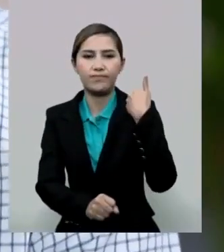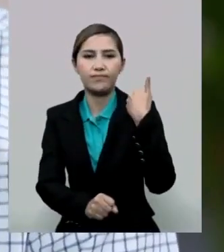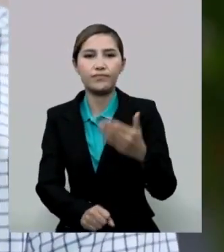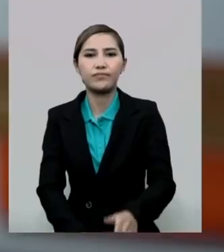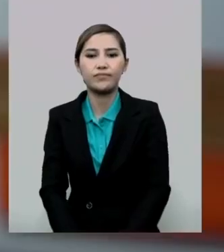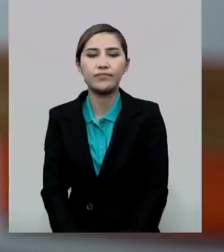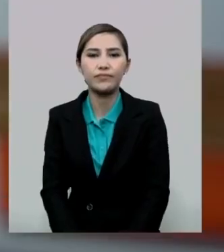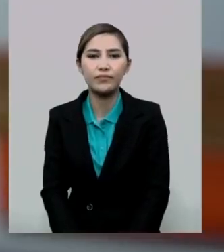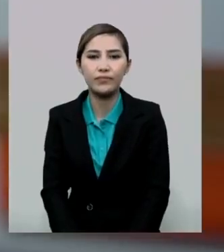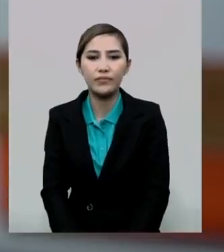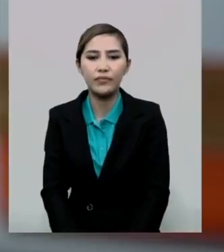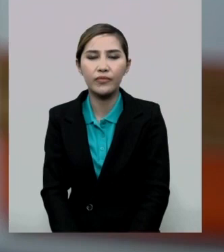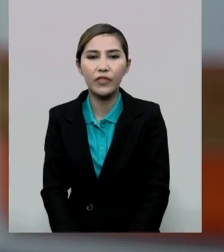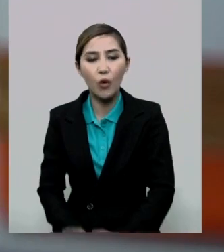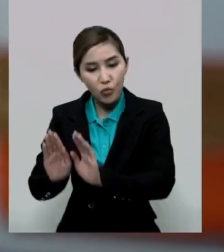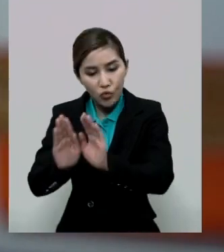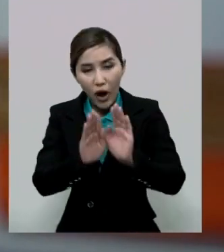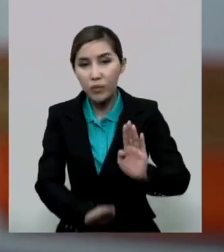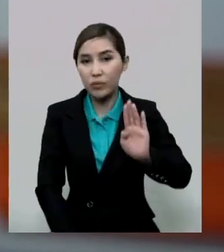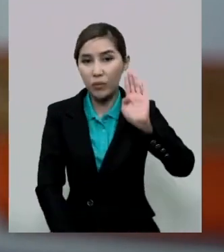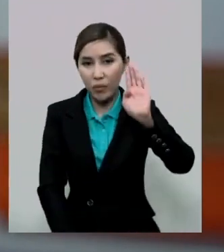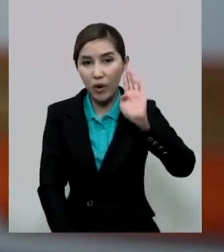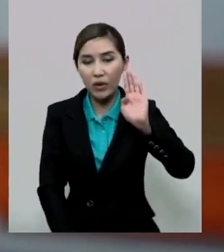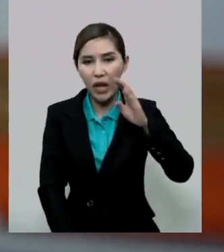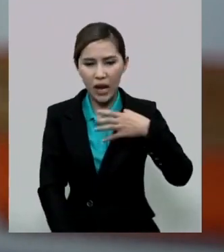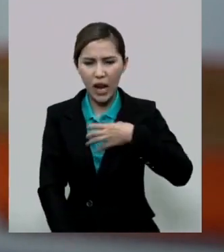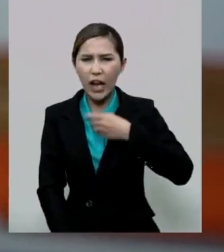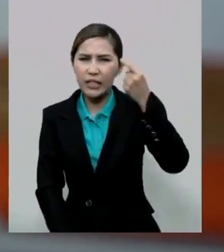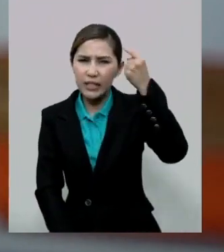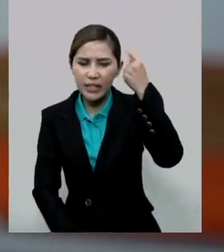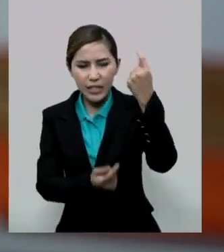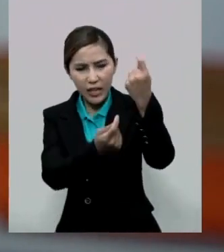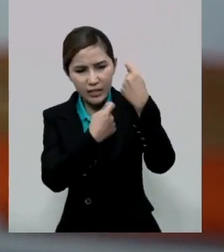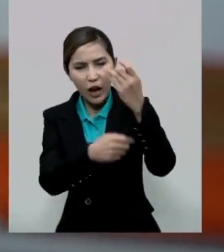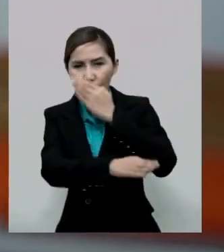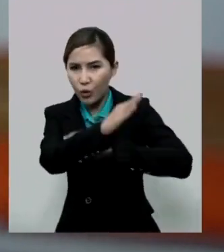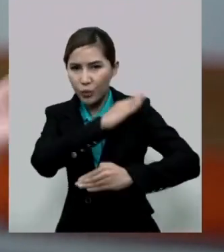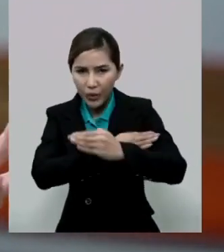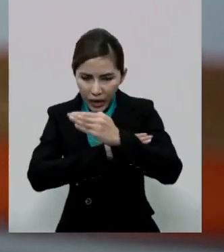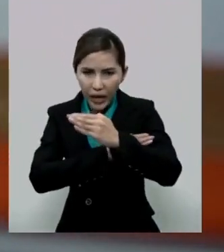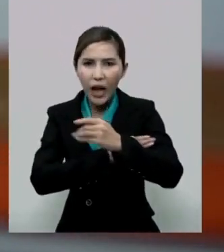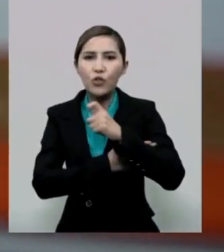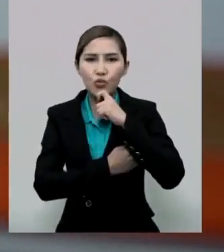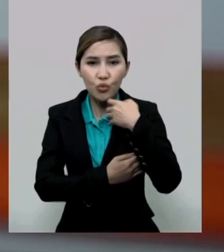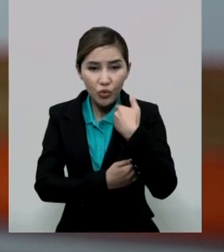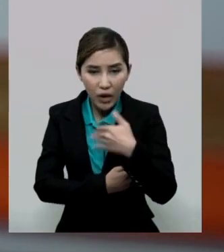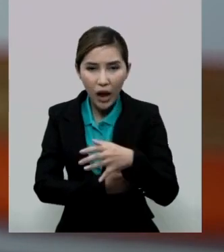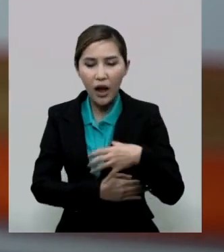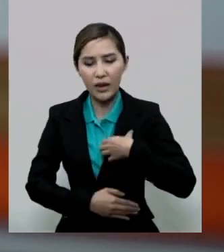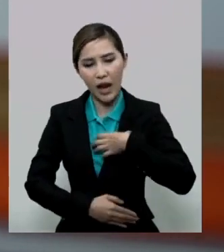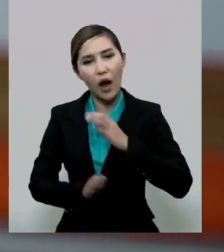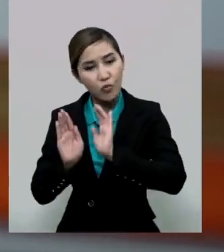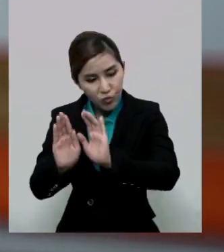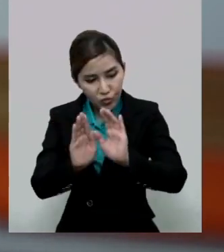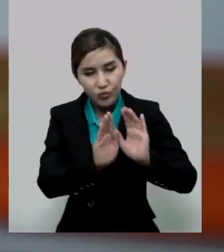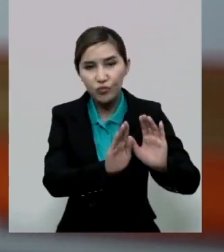นะ ค่ะอยากให้พี่กวินฝากถึงผู้ประกอบการที่เขาอาจจะกำลังคิดจะจ้างงานคนพิการหรือว่าอาจจะจ้างงานคนพิการอยู่